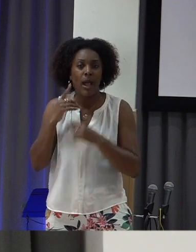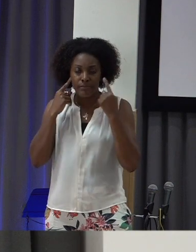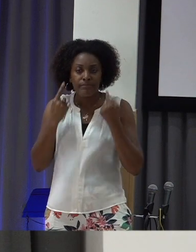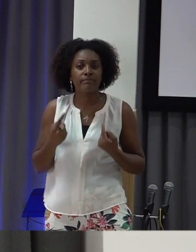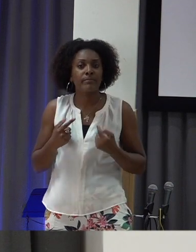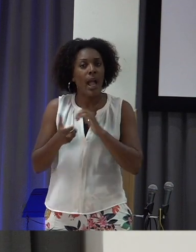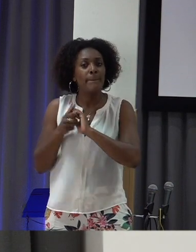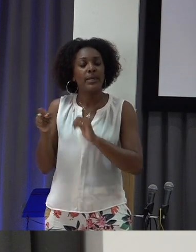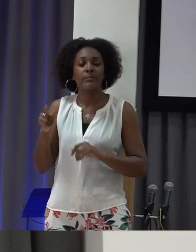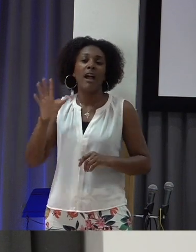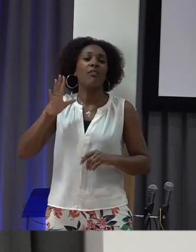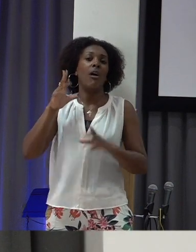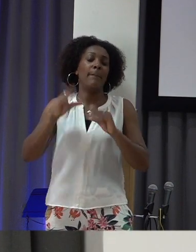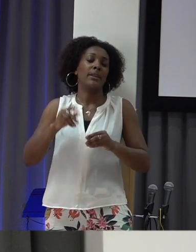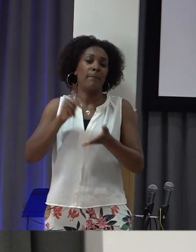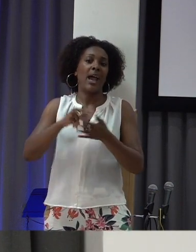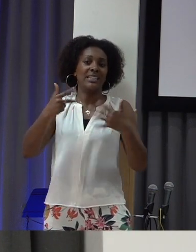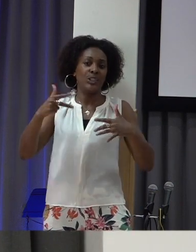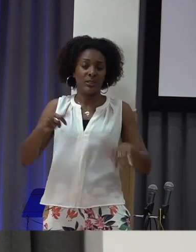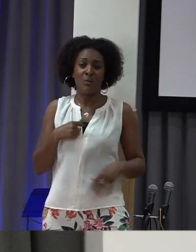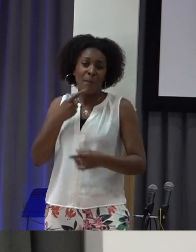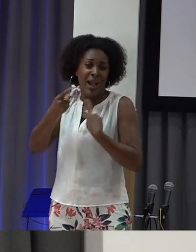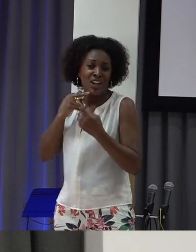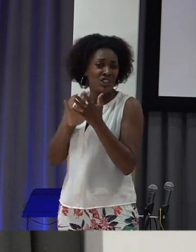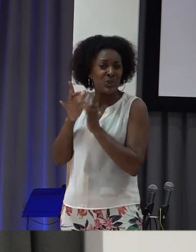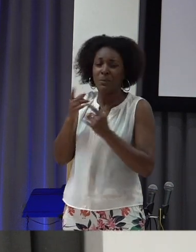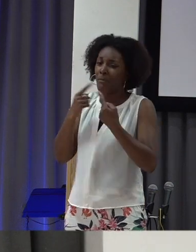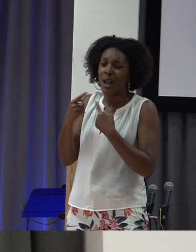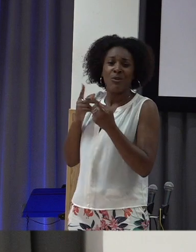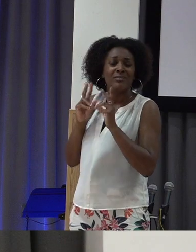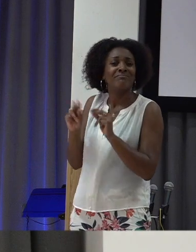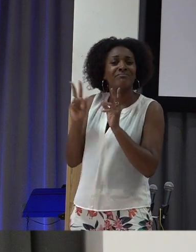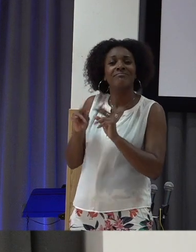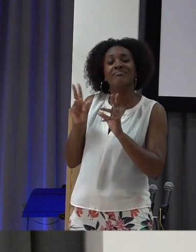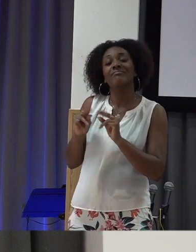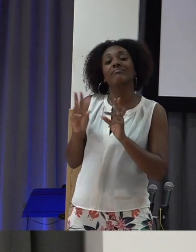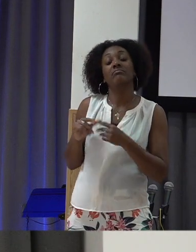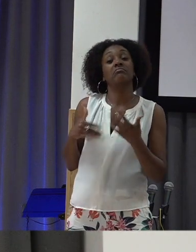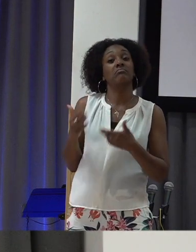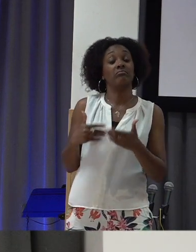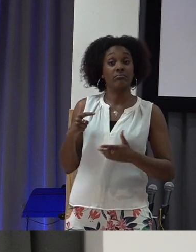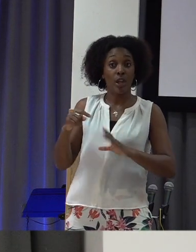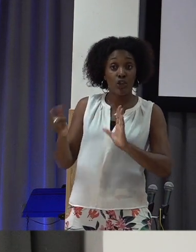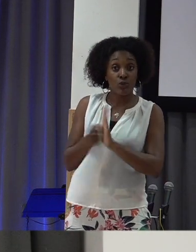l'époque. Et je lui ai témoigné de Jésus, tant et si bien qu'un jour,